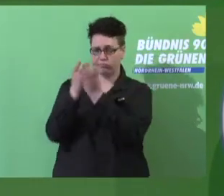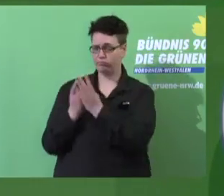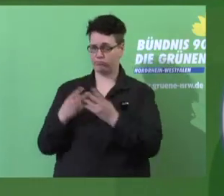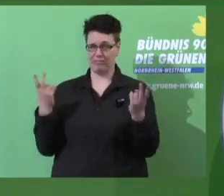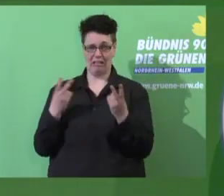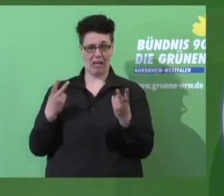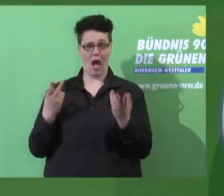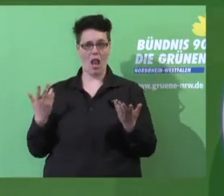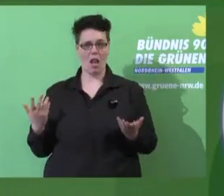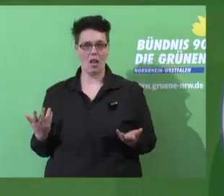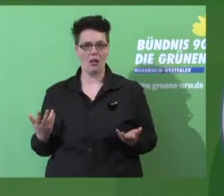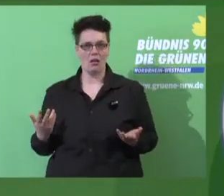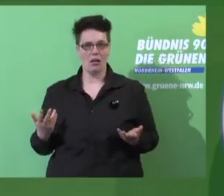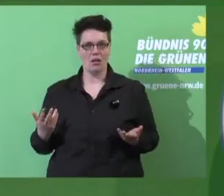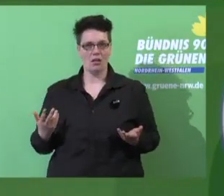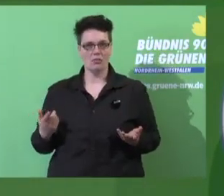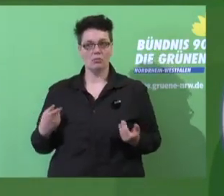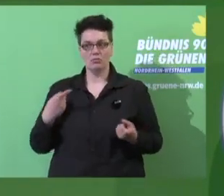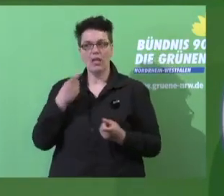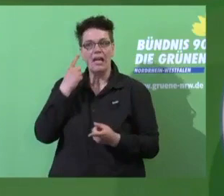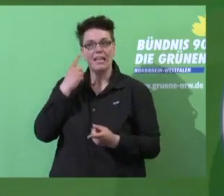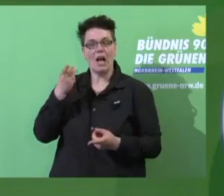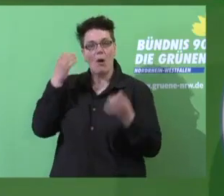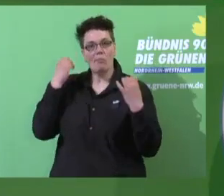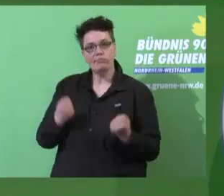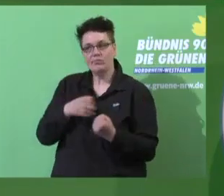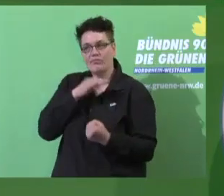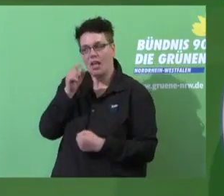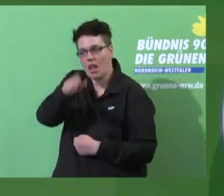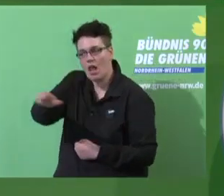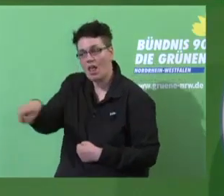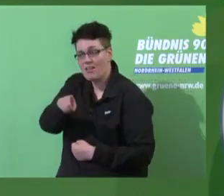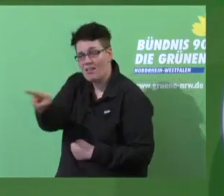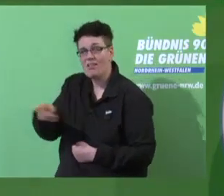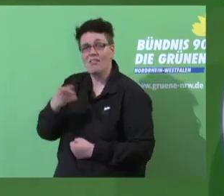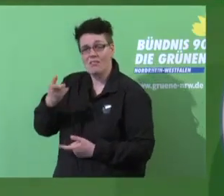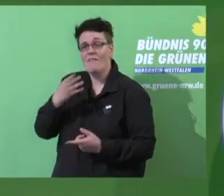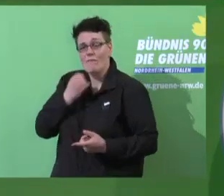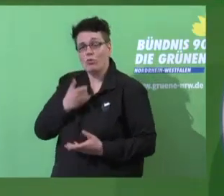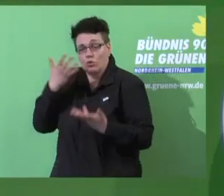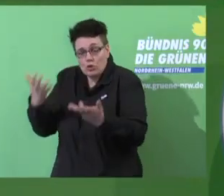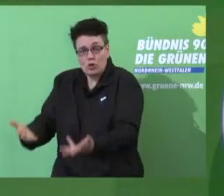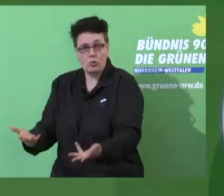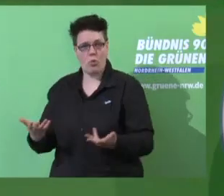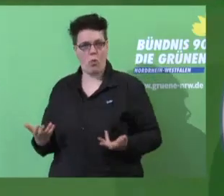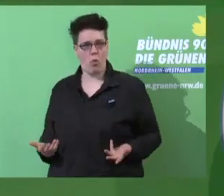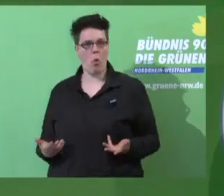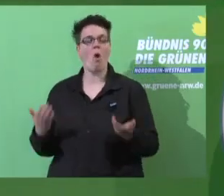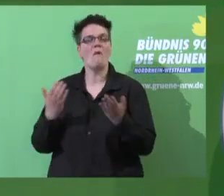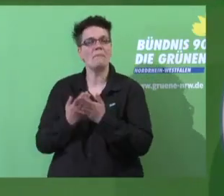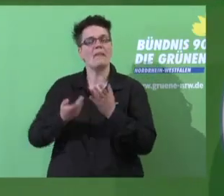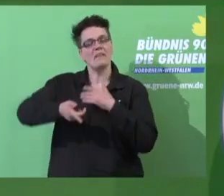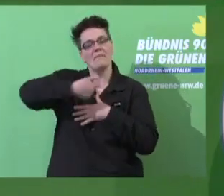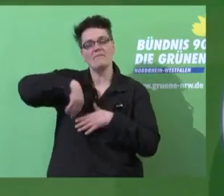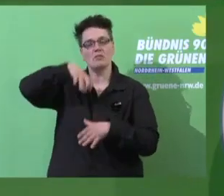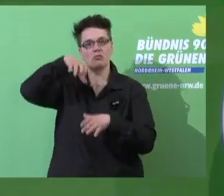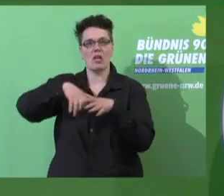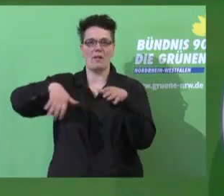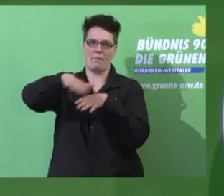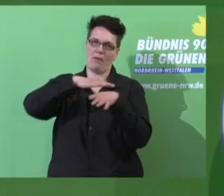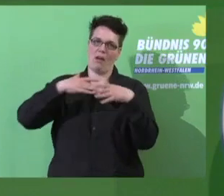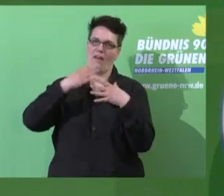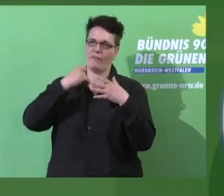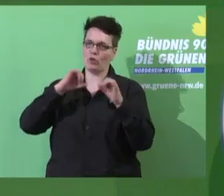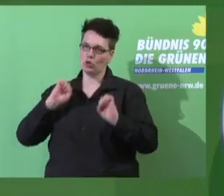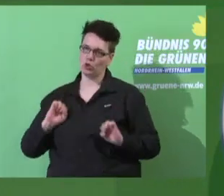das die Gesamtheit der Menschen, nicht eher das? Und das ist das Entscheidende, was wir hier im städtischen Bereich, im Mobilitätsbereich